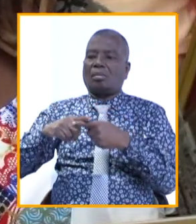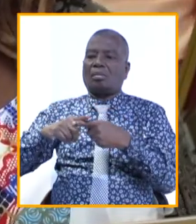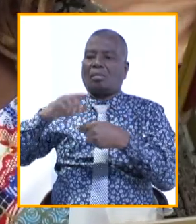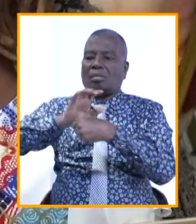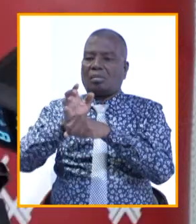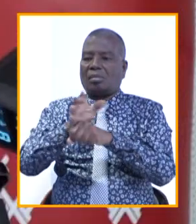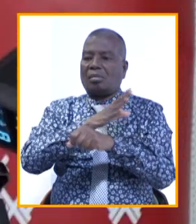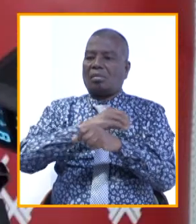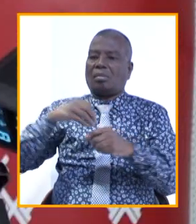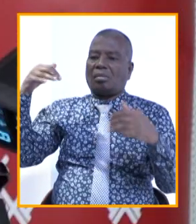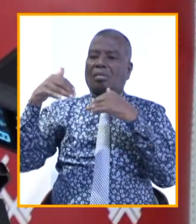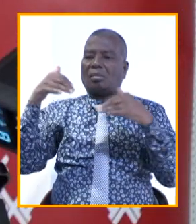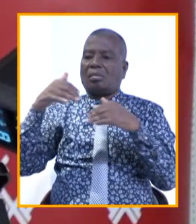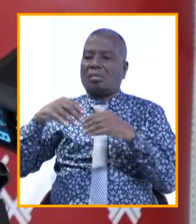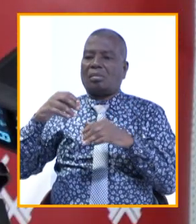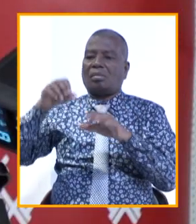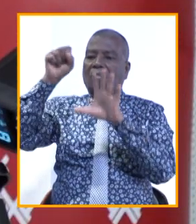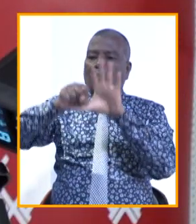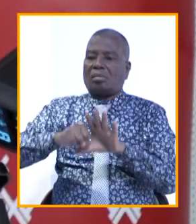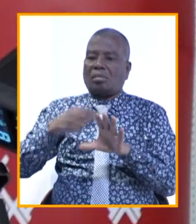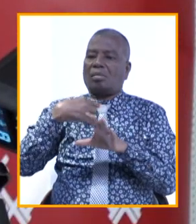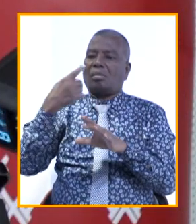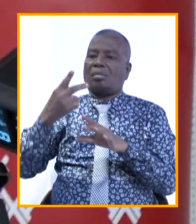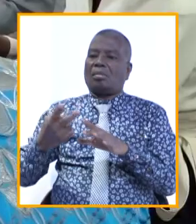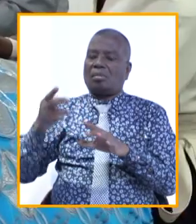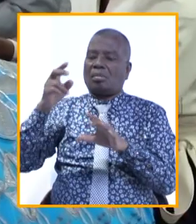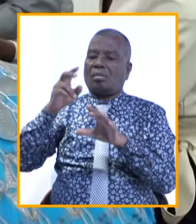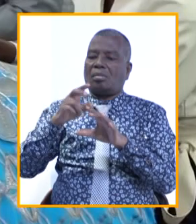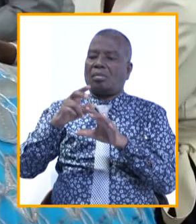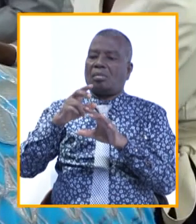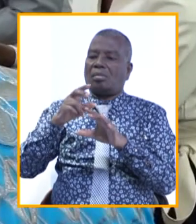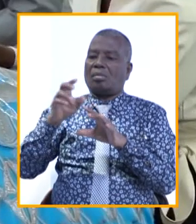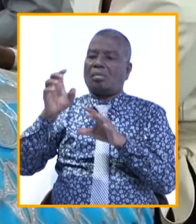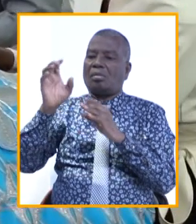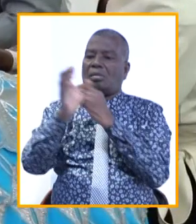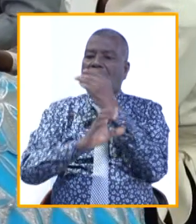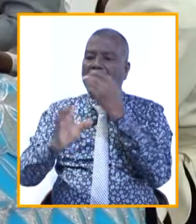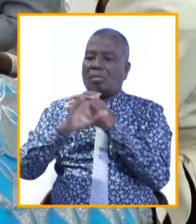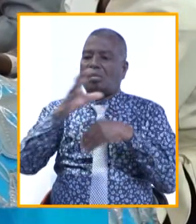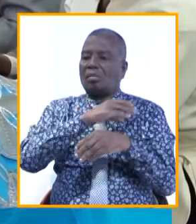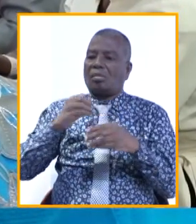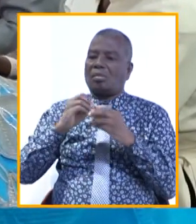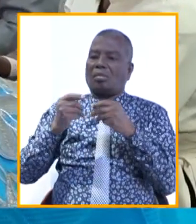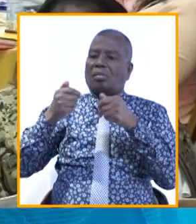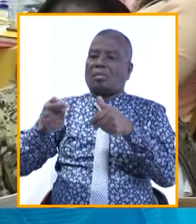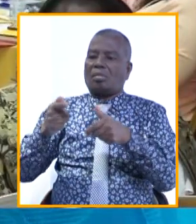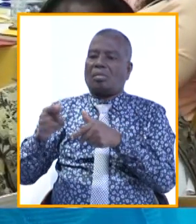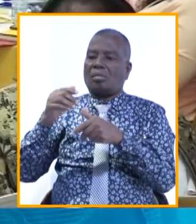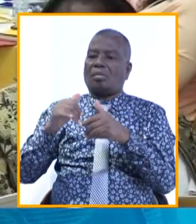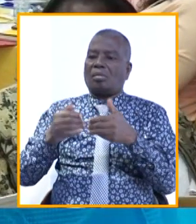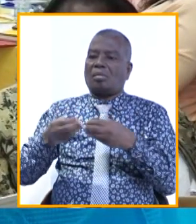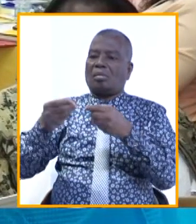COVID-19 et à la guerre en Ukraine viennent de rappeler au continent et aux pays membres de l'UMOA l'urgence de